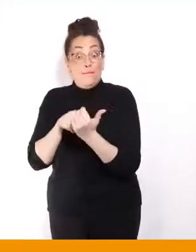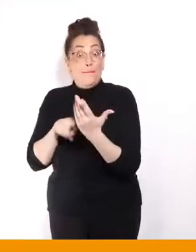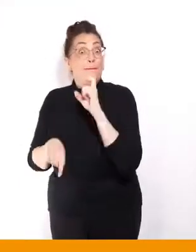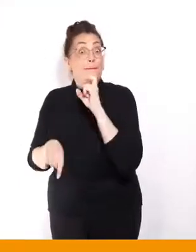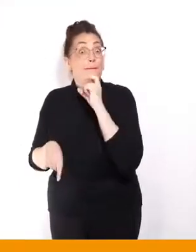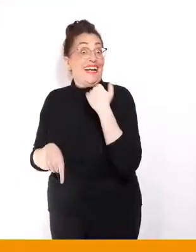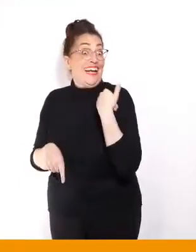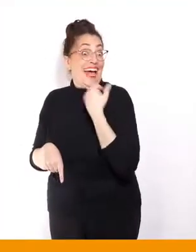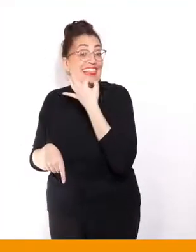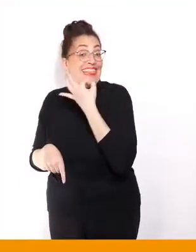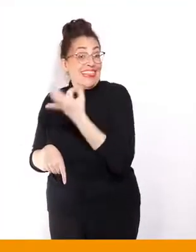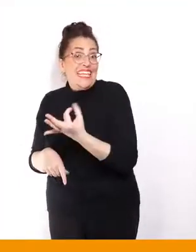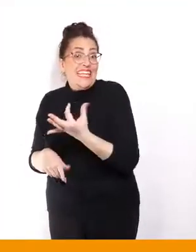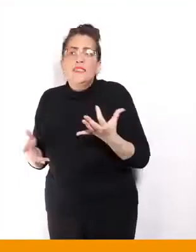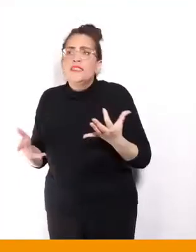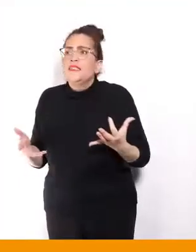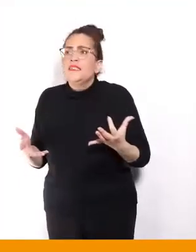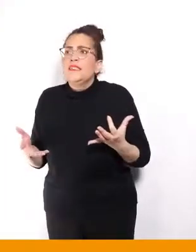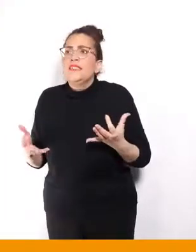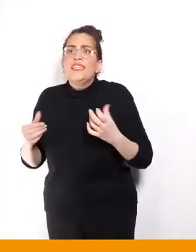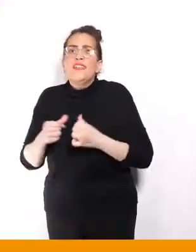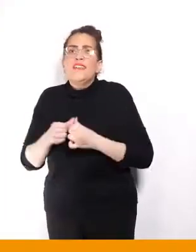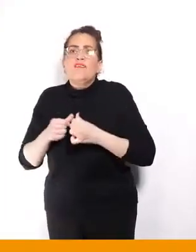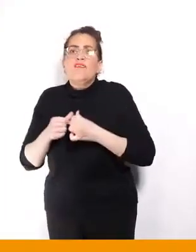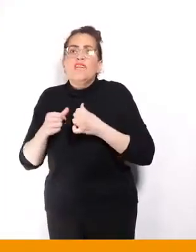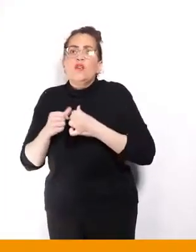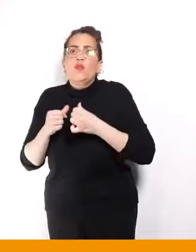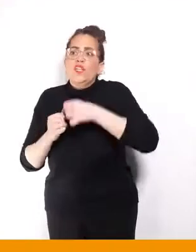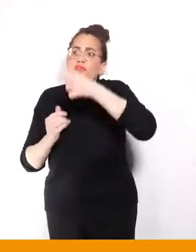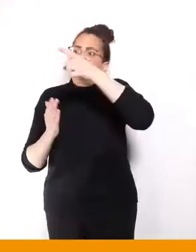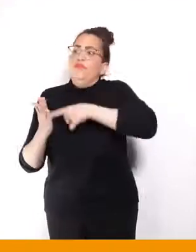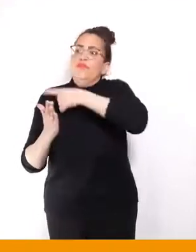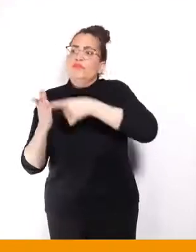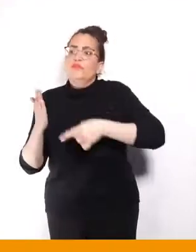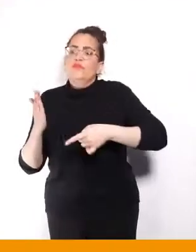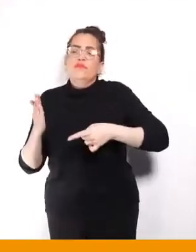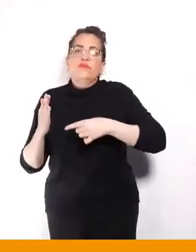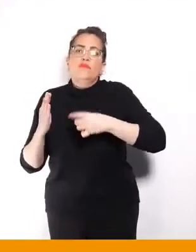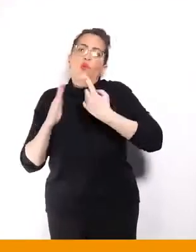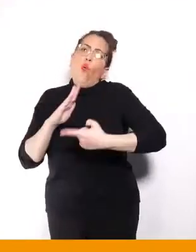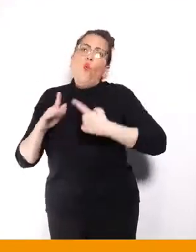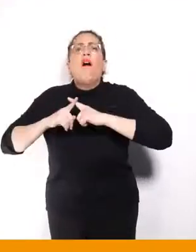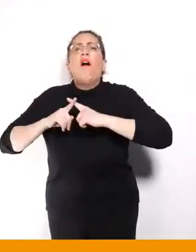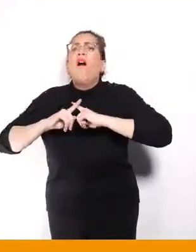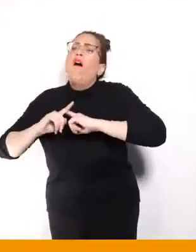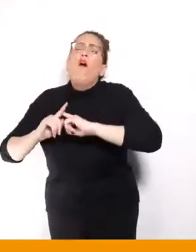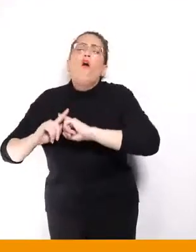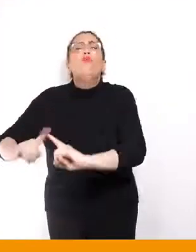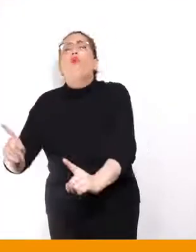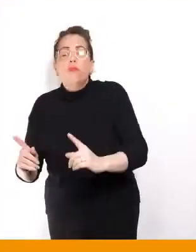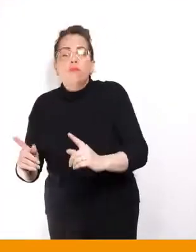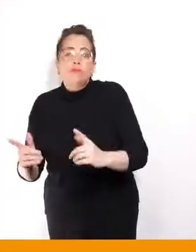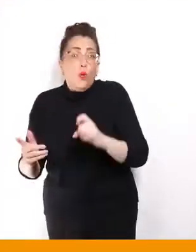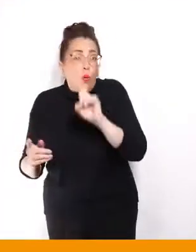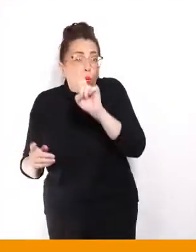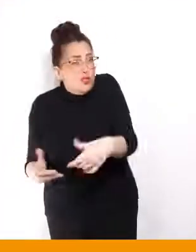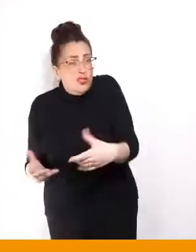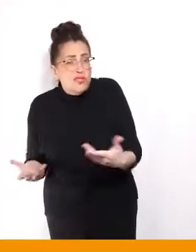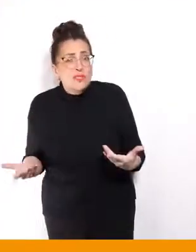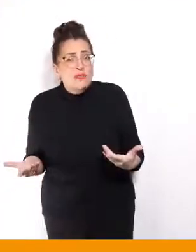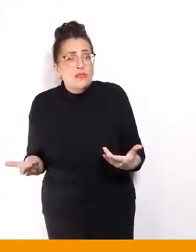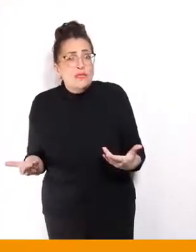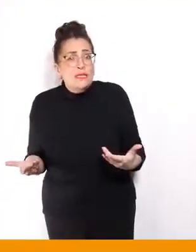qu'on peut pas annuler, qu'on peut pas renégocier. Et qu'à partir du moment où